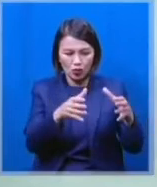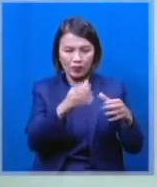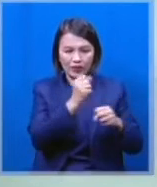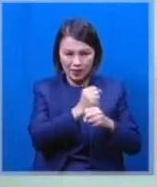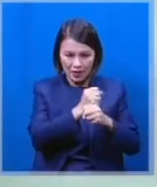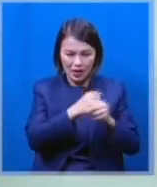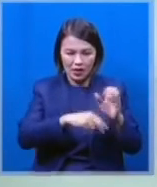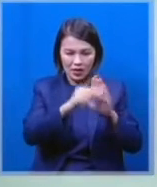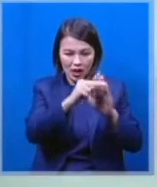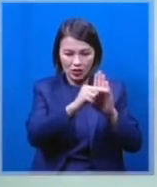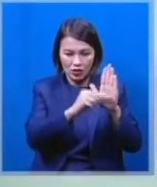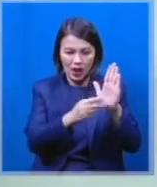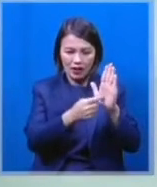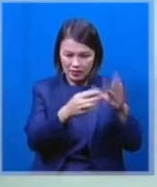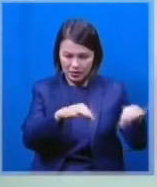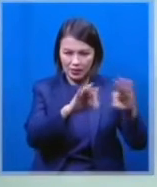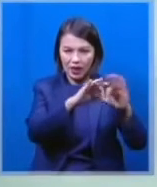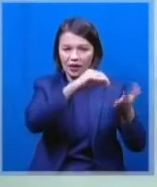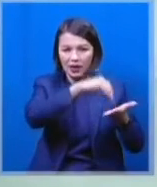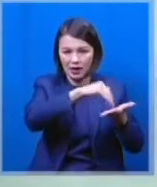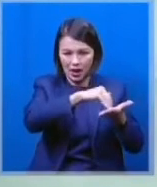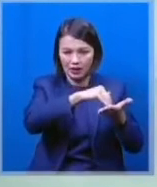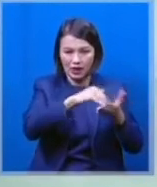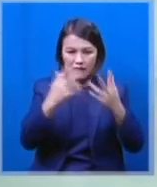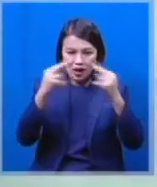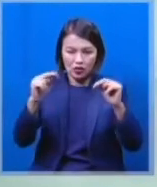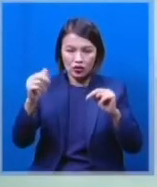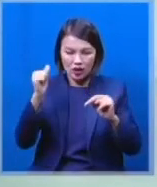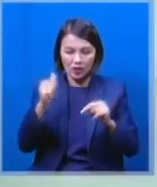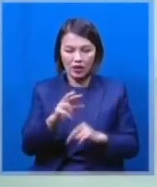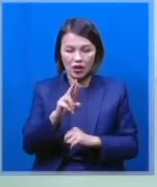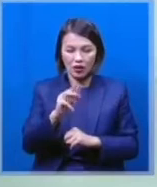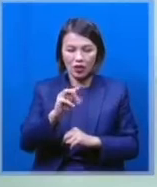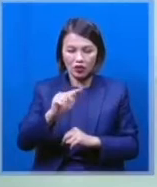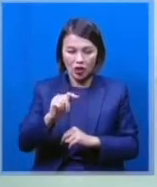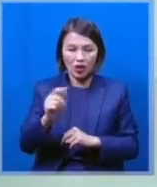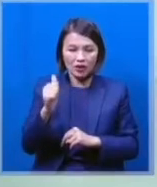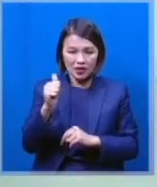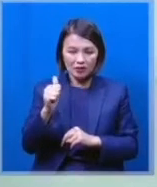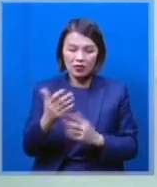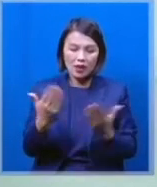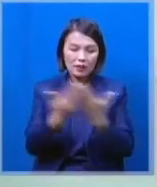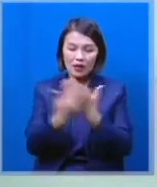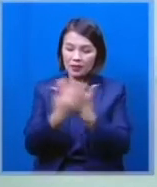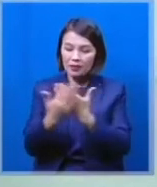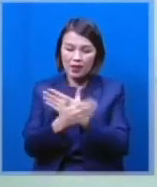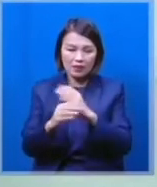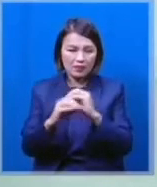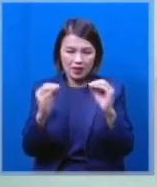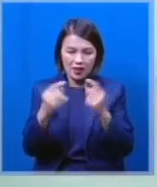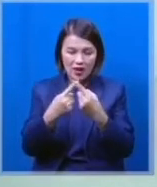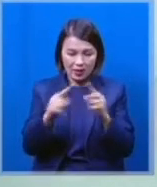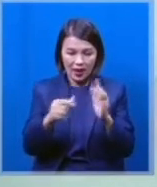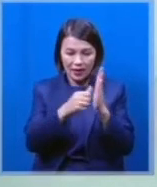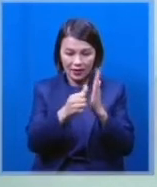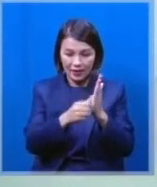นโยบายลงไปวันนี้ก็นายกรัฐมนตรีก็คนเดิมรัฐมนตรีก็คนเดิมรัฐมนตรีกระทรวงก็ผมอีกอะนะแต่เพียงแต่ว่าต้องปรับแก้ต่างๆ